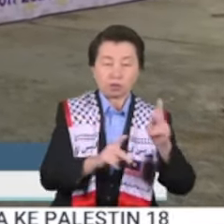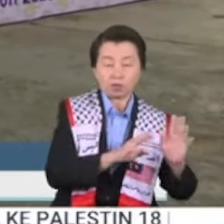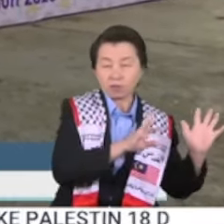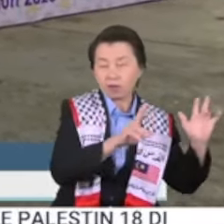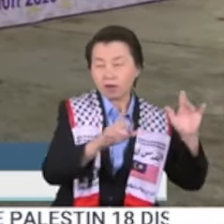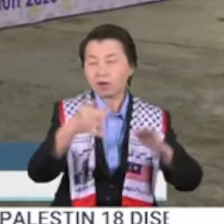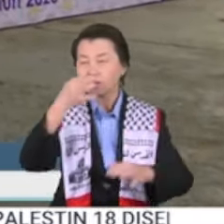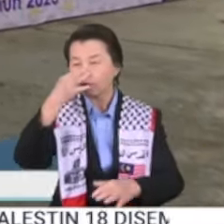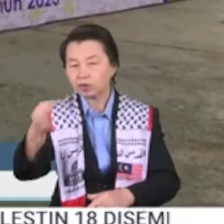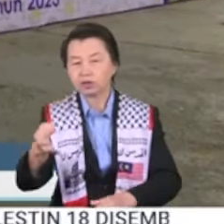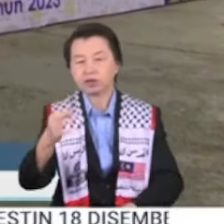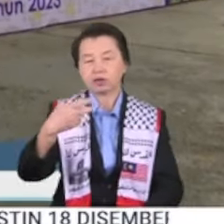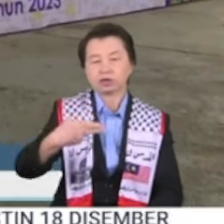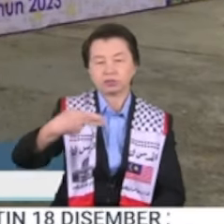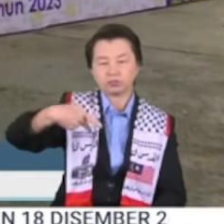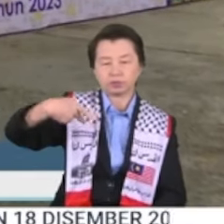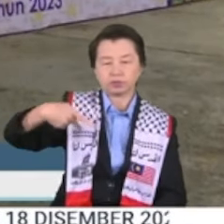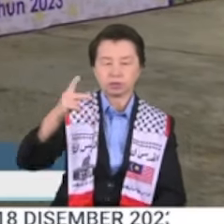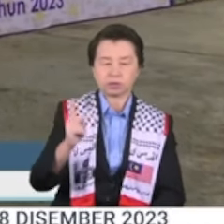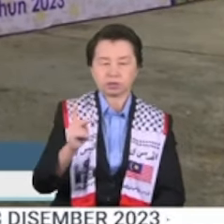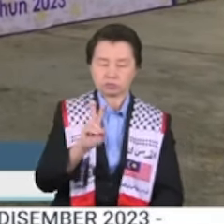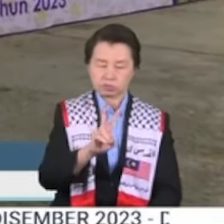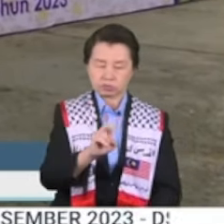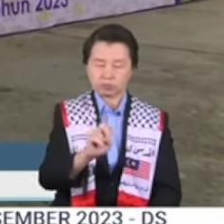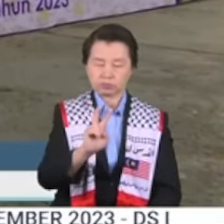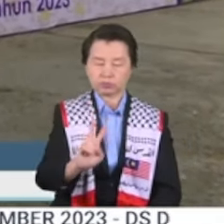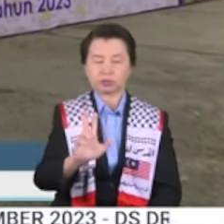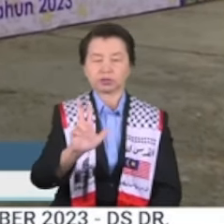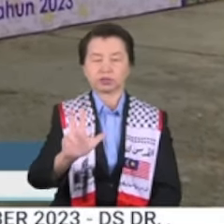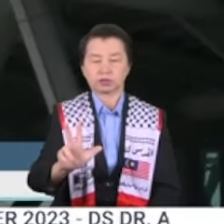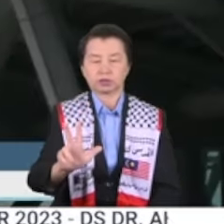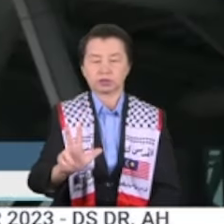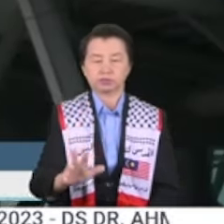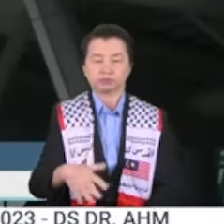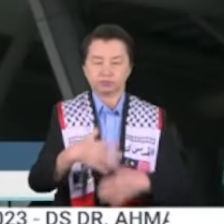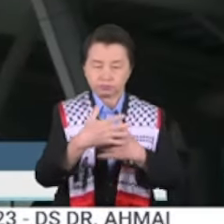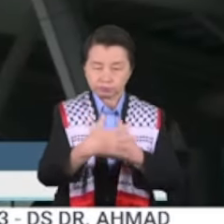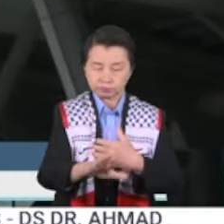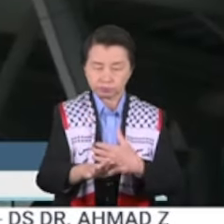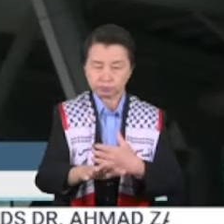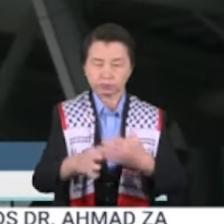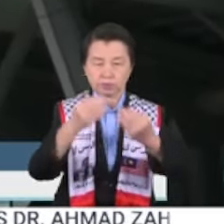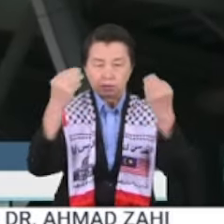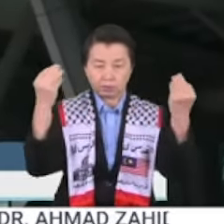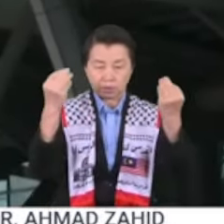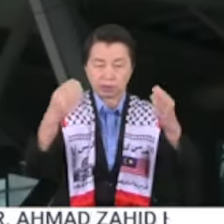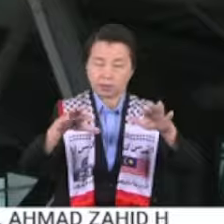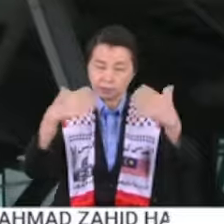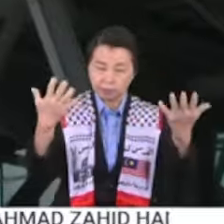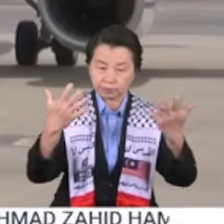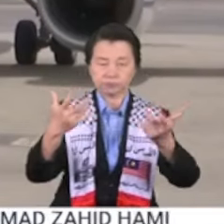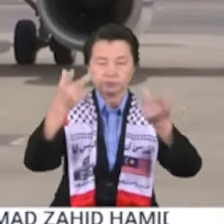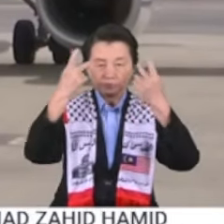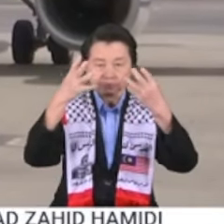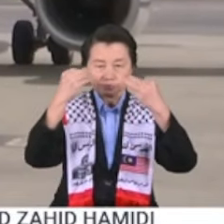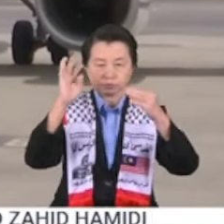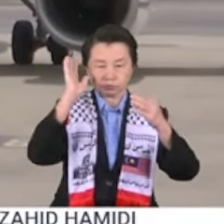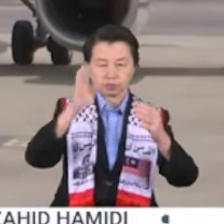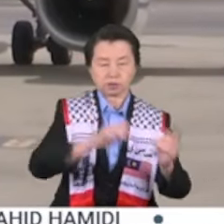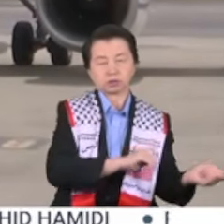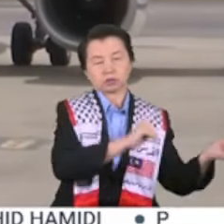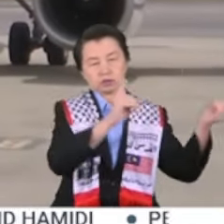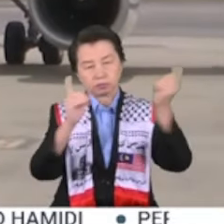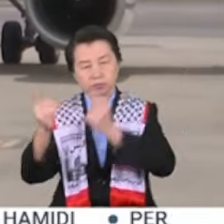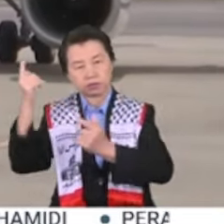tarikan karnival HPPK 2023. Sejurus selepas majlis tersebut, Perdana Menteri akan